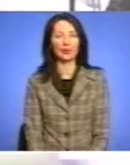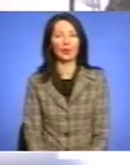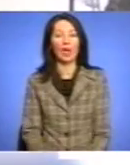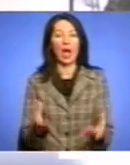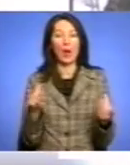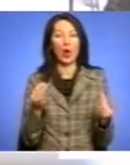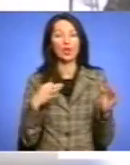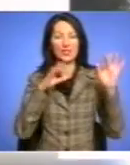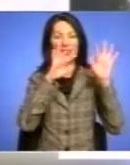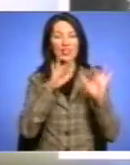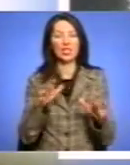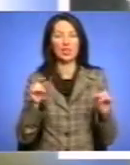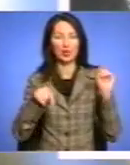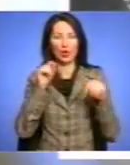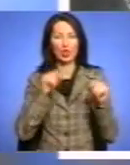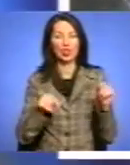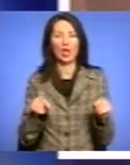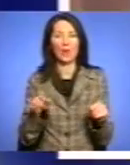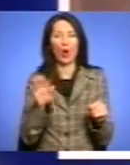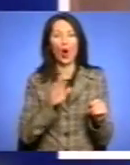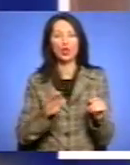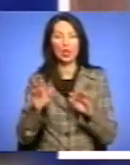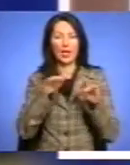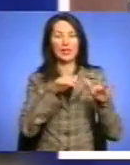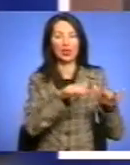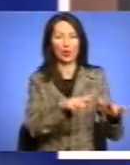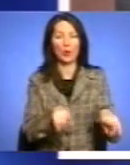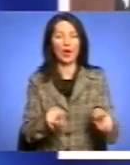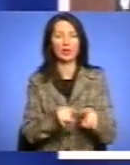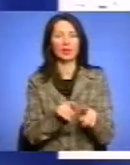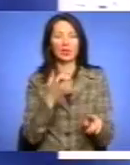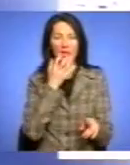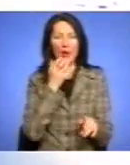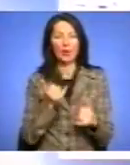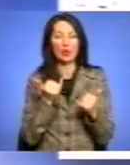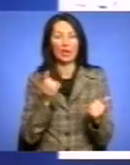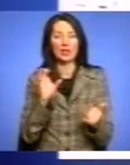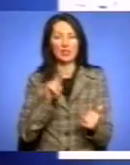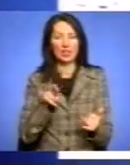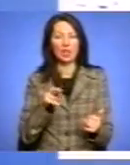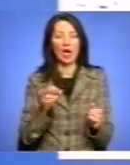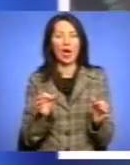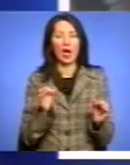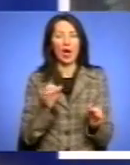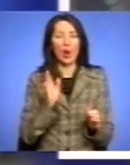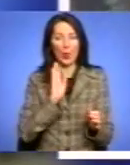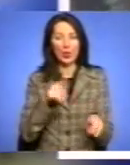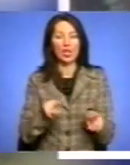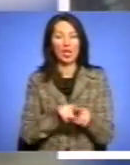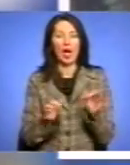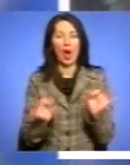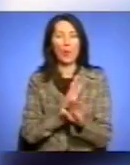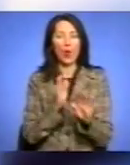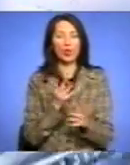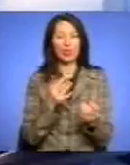Мокрий сніг з дощем ожеледиться туман. Таку відносно теплу, як для січня погоду, синоптики прогнозують ще протягом